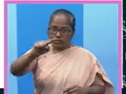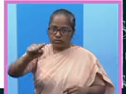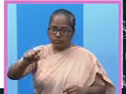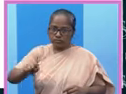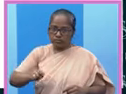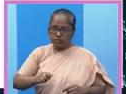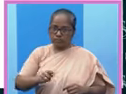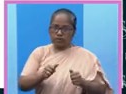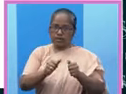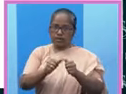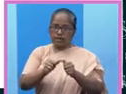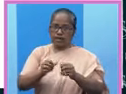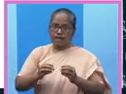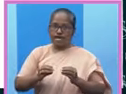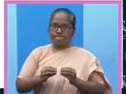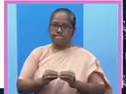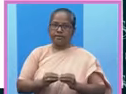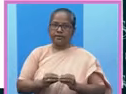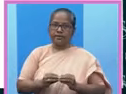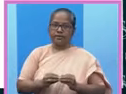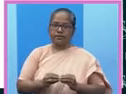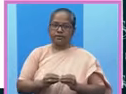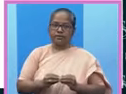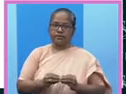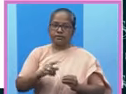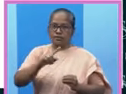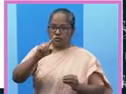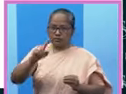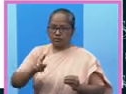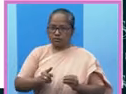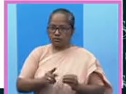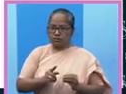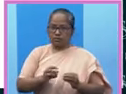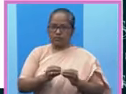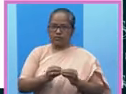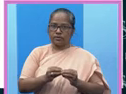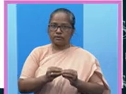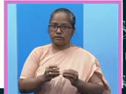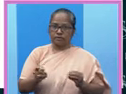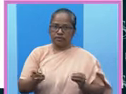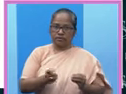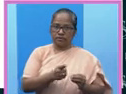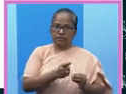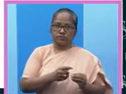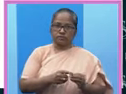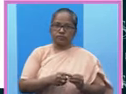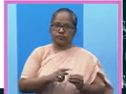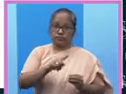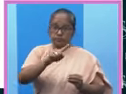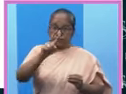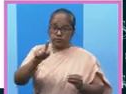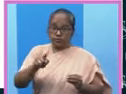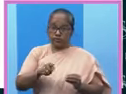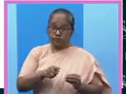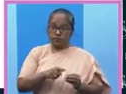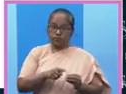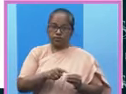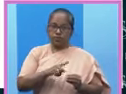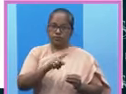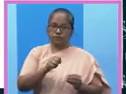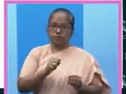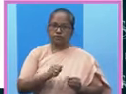ஆர்க்கு வந்துச்சுன்னா பி, இங்கே வரேன். இங்கேருந்து இங்கே அளந்து, பிறகு இதுவரைக்கும் அளந்து, பிறகு இதுவரைக்கும் அளந்தோமே ஆனால் இந்த வட்டக்கோண பகுதியின்